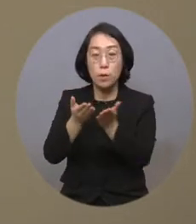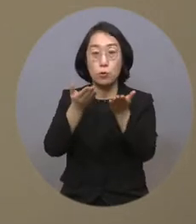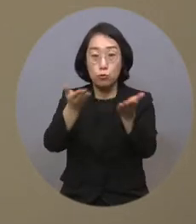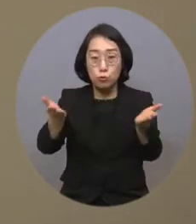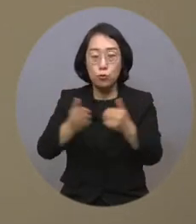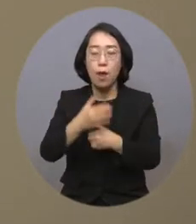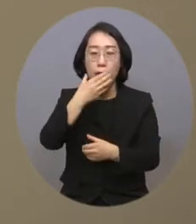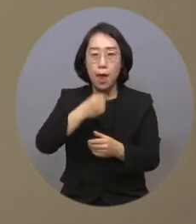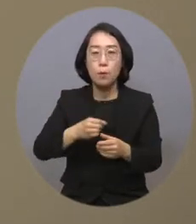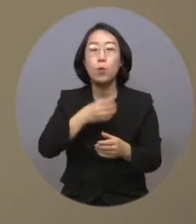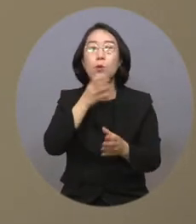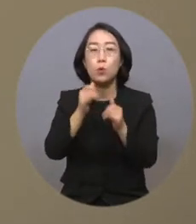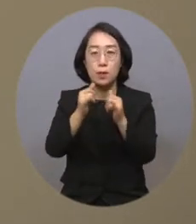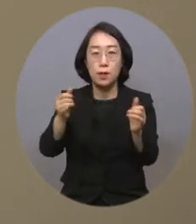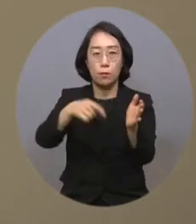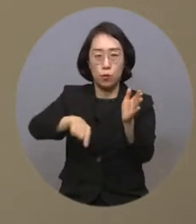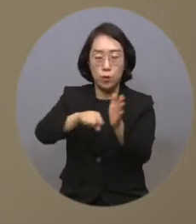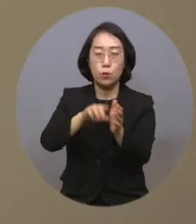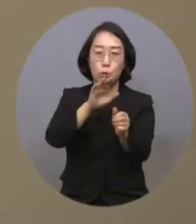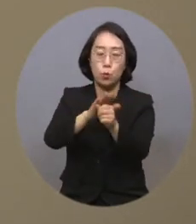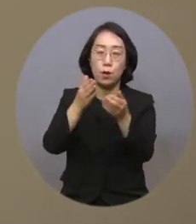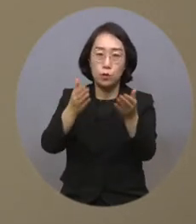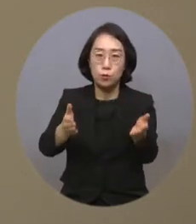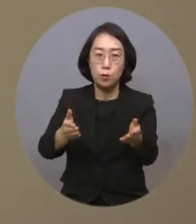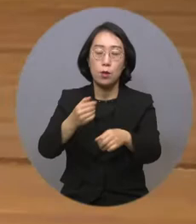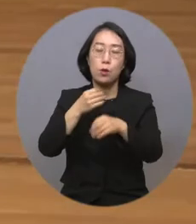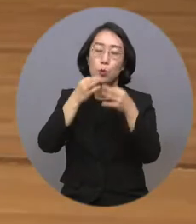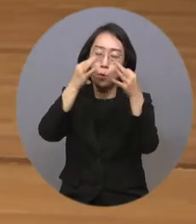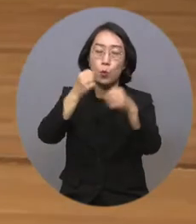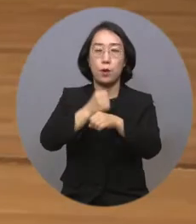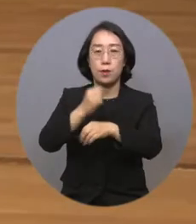노년기를 보낼 수 있도록 최선을 다하겠다고 전했습니다.